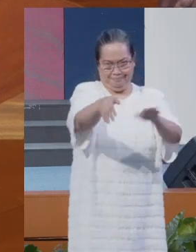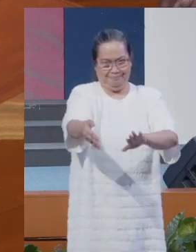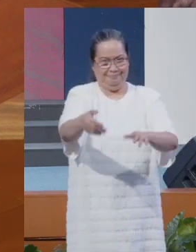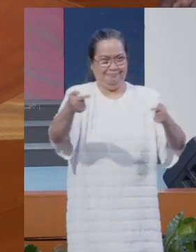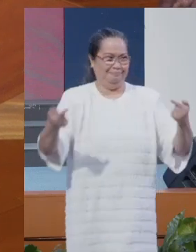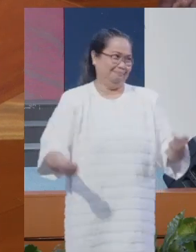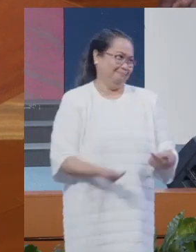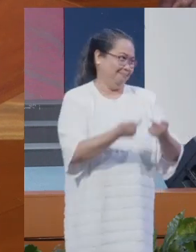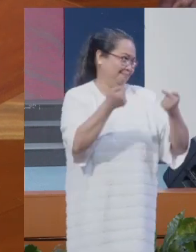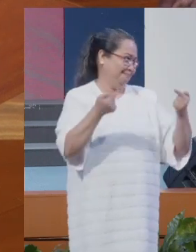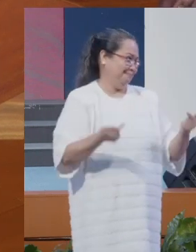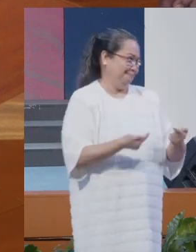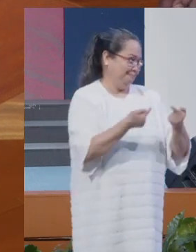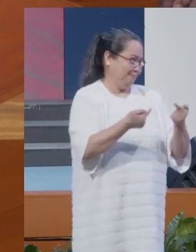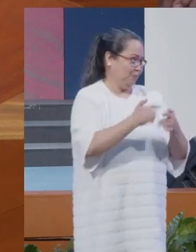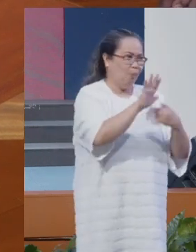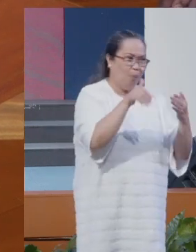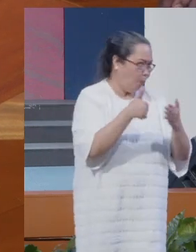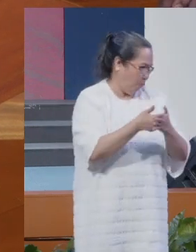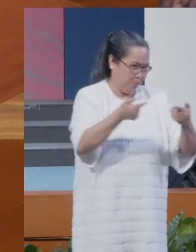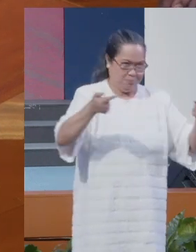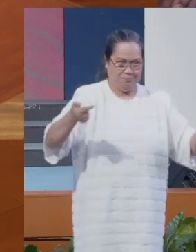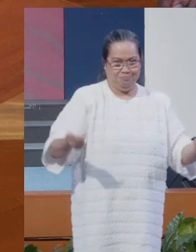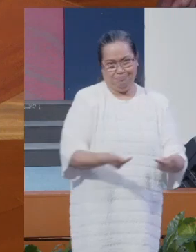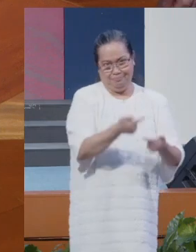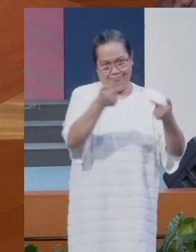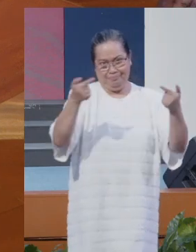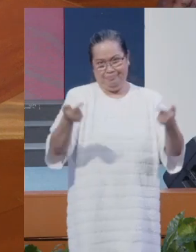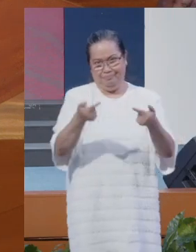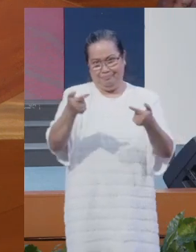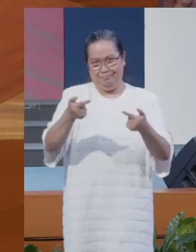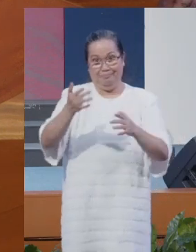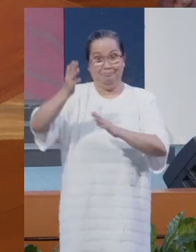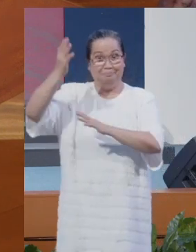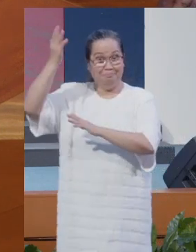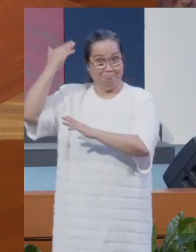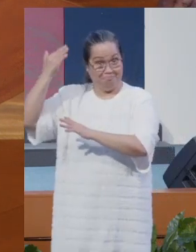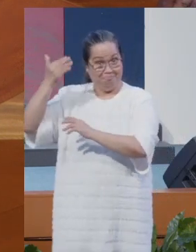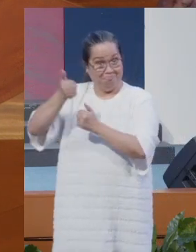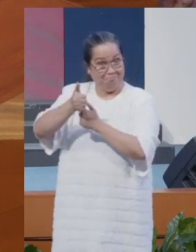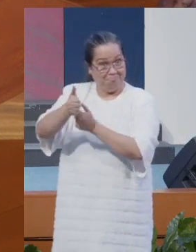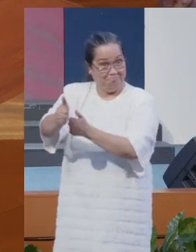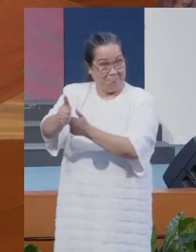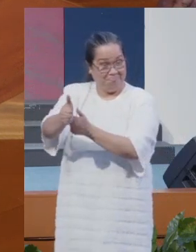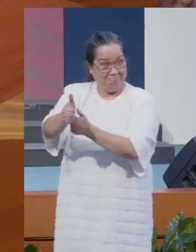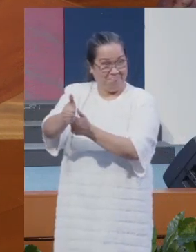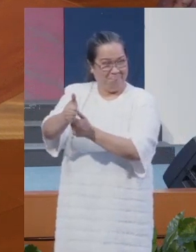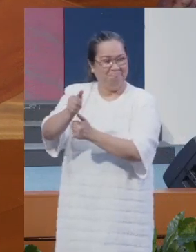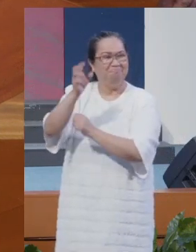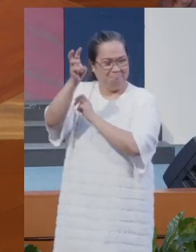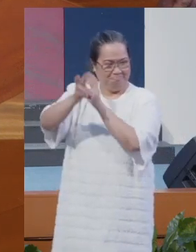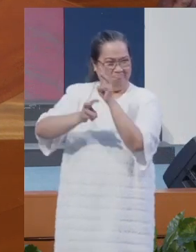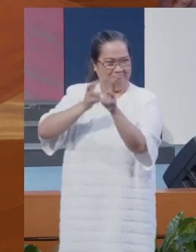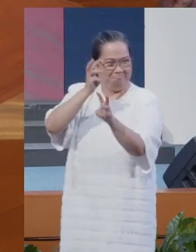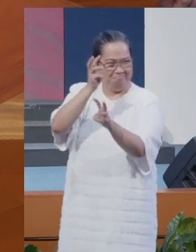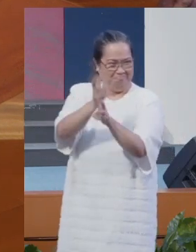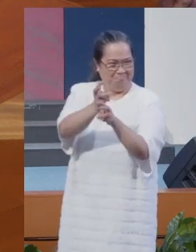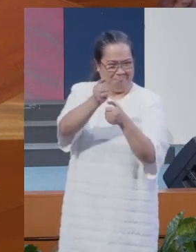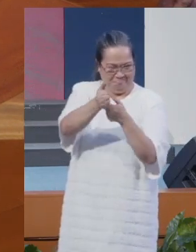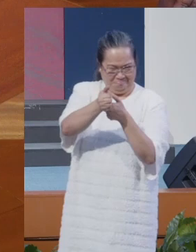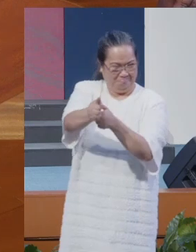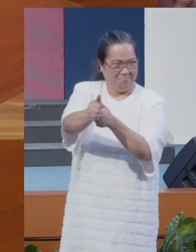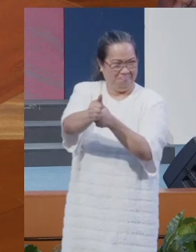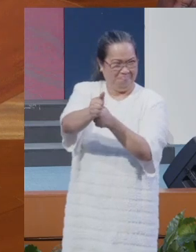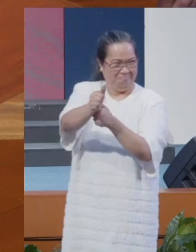and sins. Sabi niya roon, in which you once walked, following the course of this world, following the prince